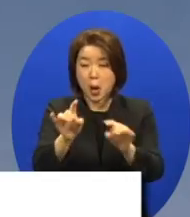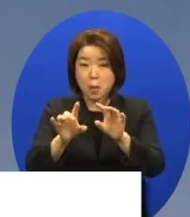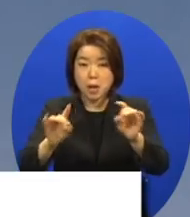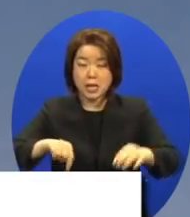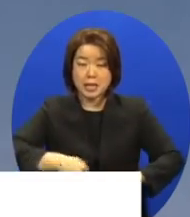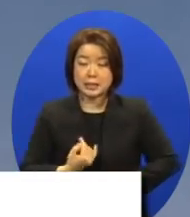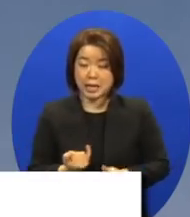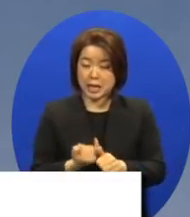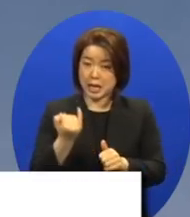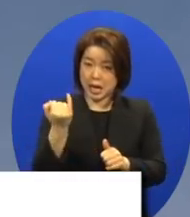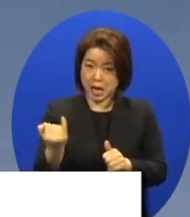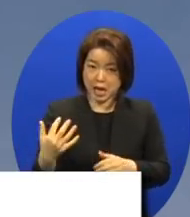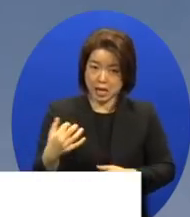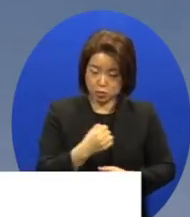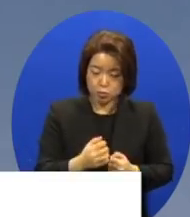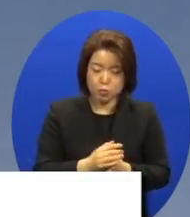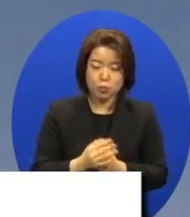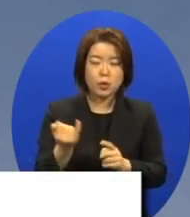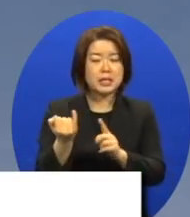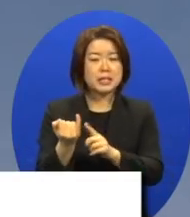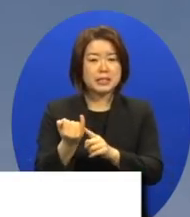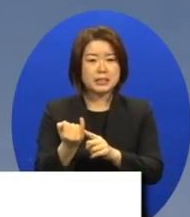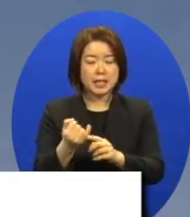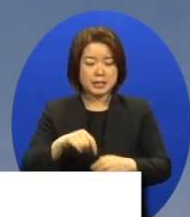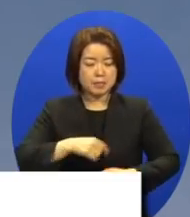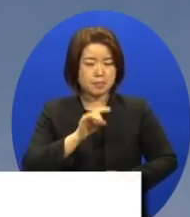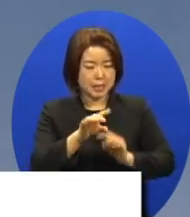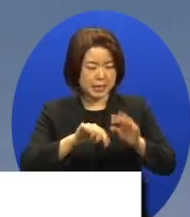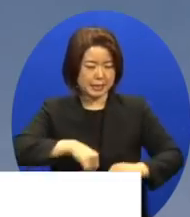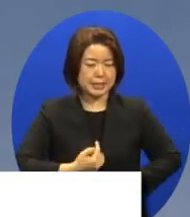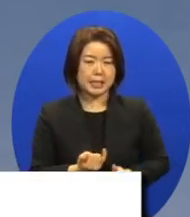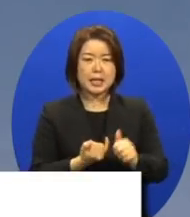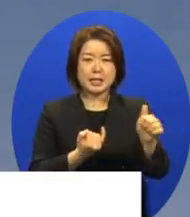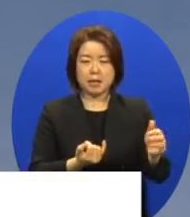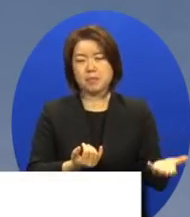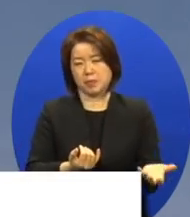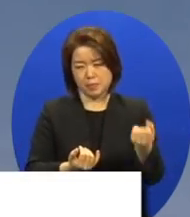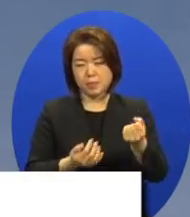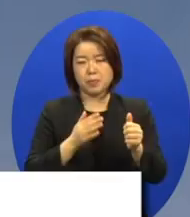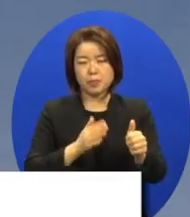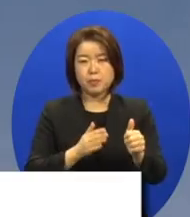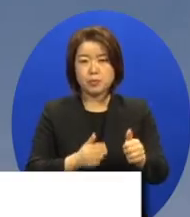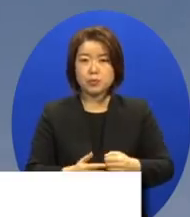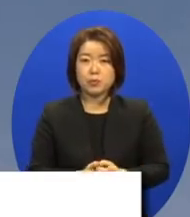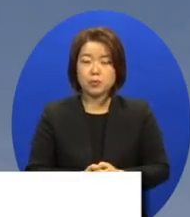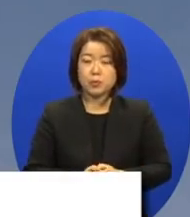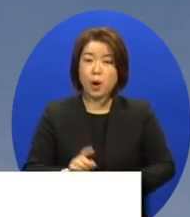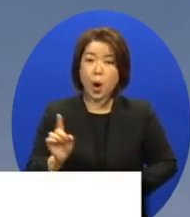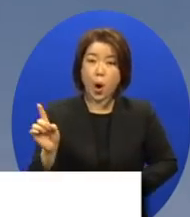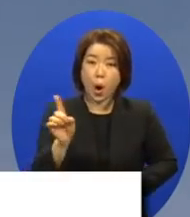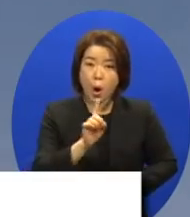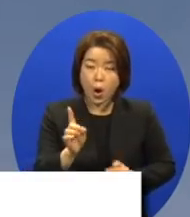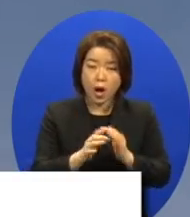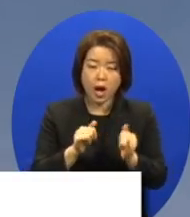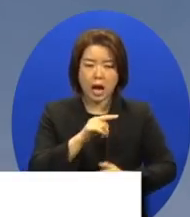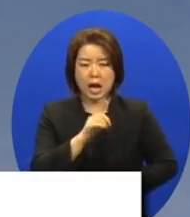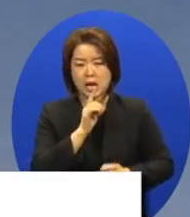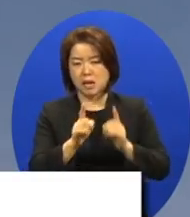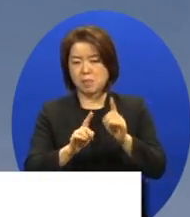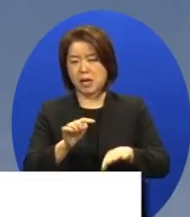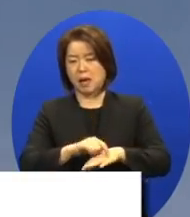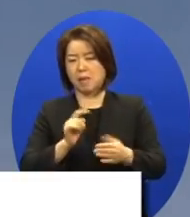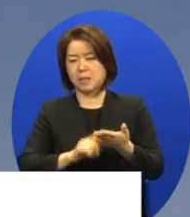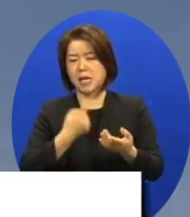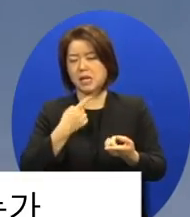두고 여자도 저마다 자기 남편을 두도록 하십시오 어떤 분은 이 말씀이 마음에 들지